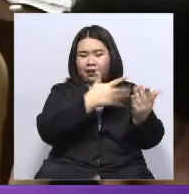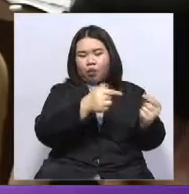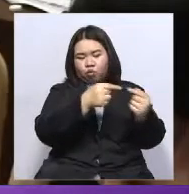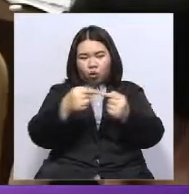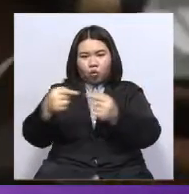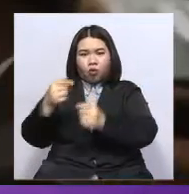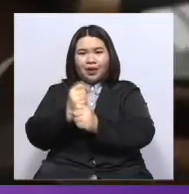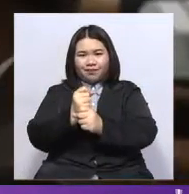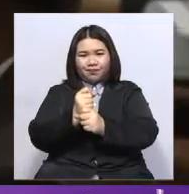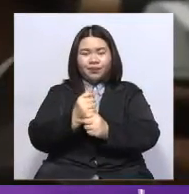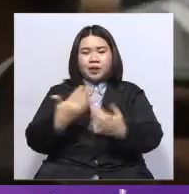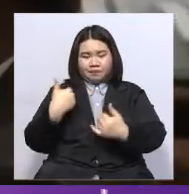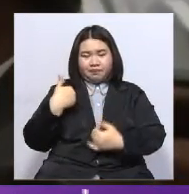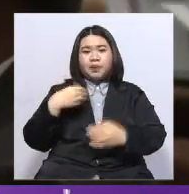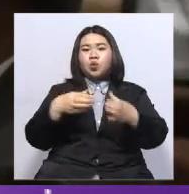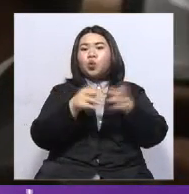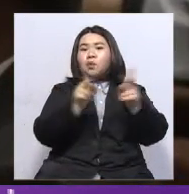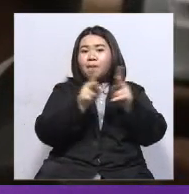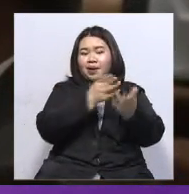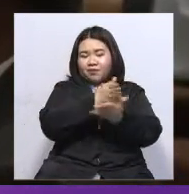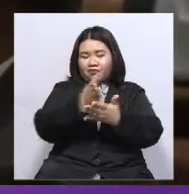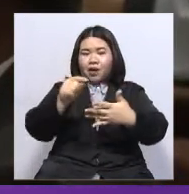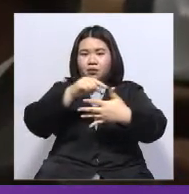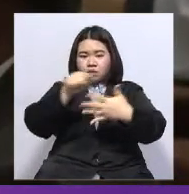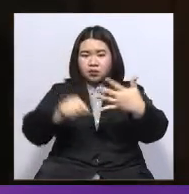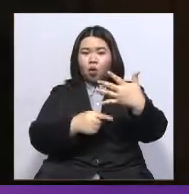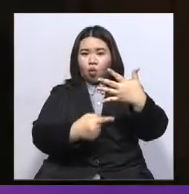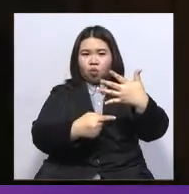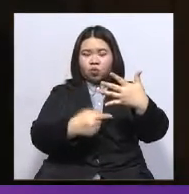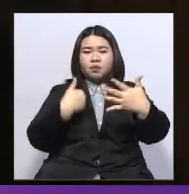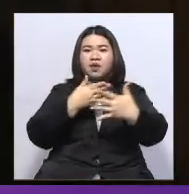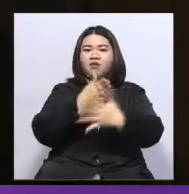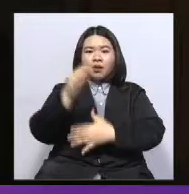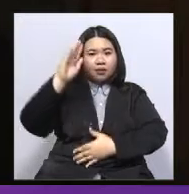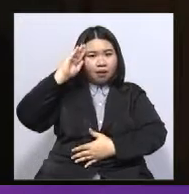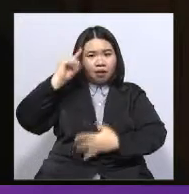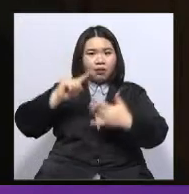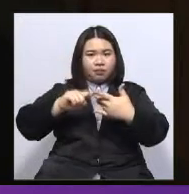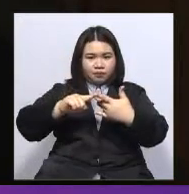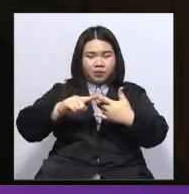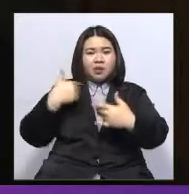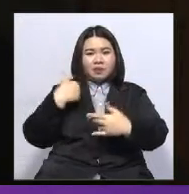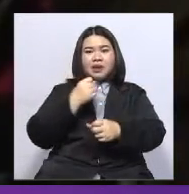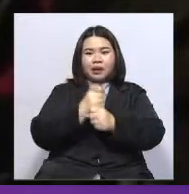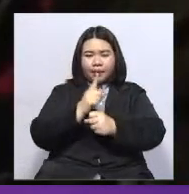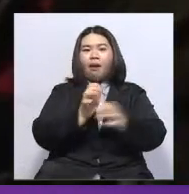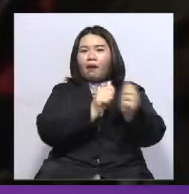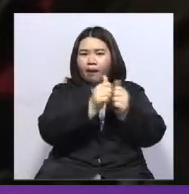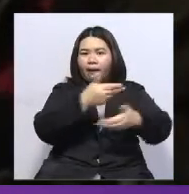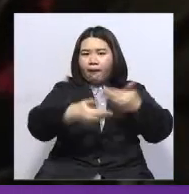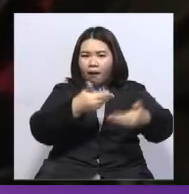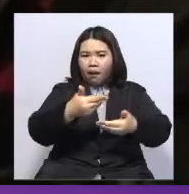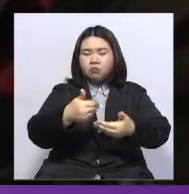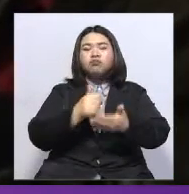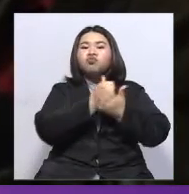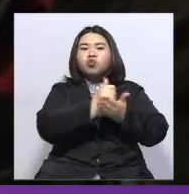วซึ่งมีการจัดตั้งคณะกรรมการเฉพาะด้าน6ด้านอาทิด้านความมั่นคงด้านการสร้างความสามารถการแข่งขันซึ่งจะมี